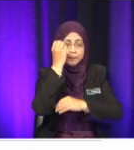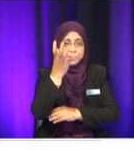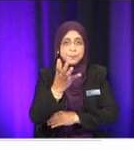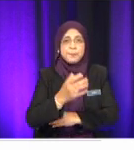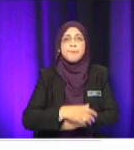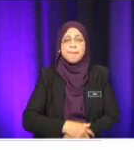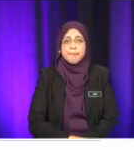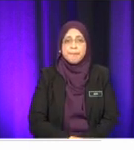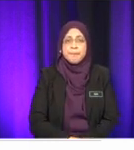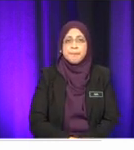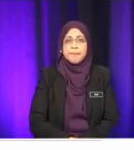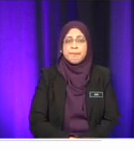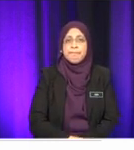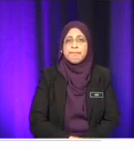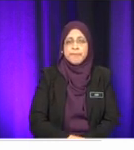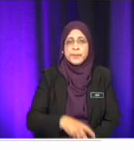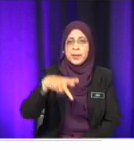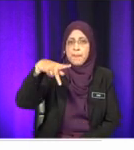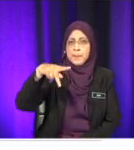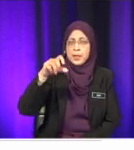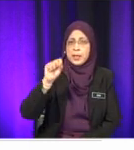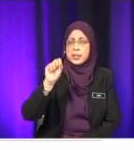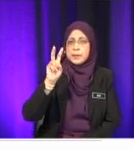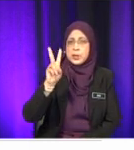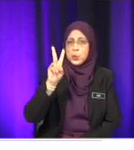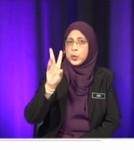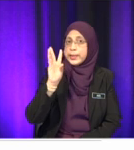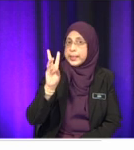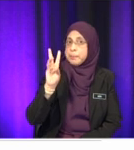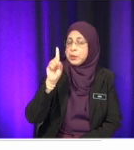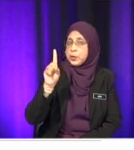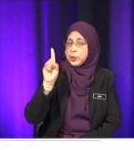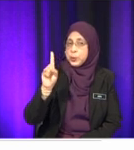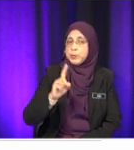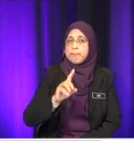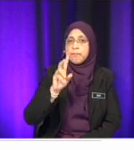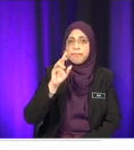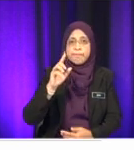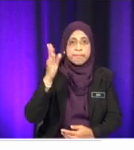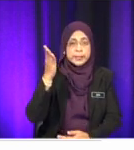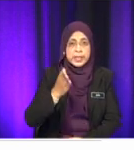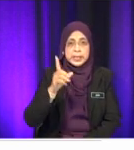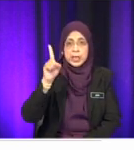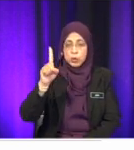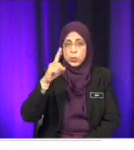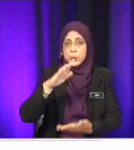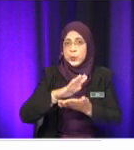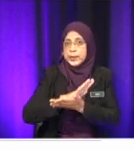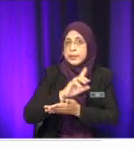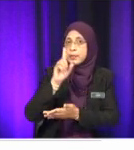maklum Oke 611 kalau kita satu lah oke